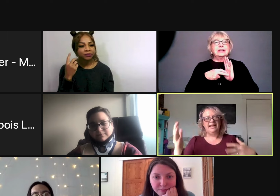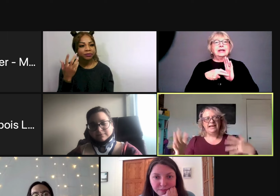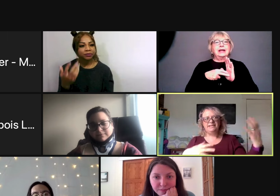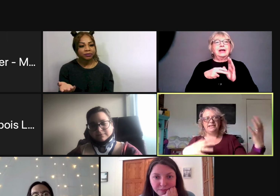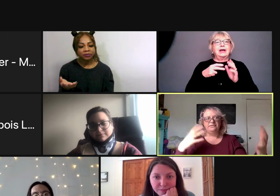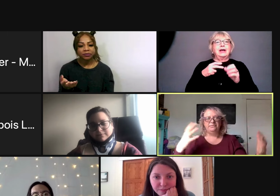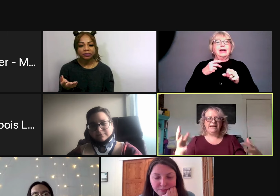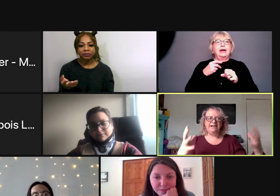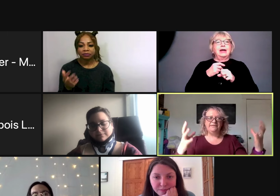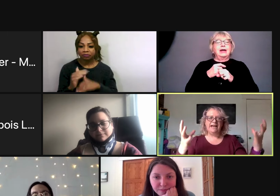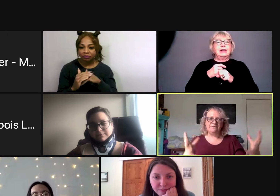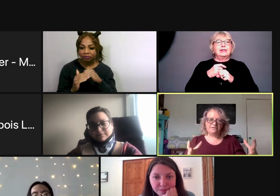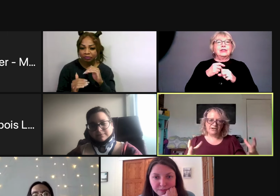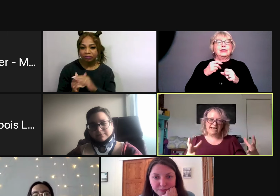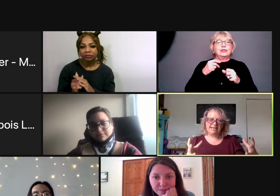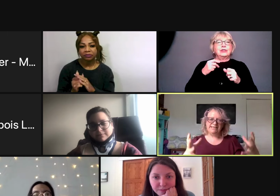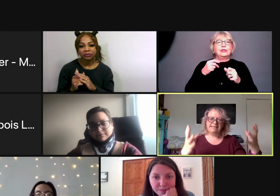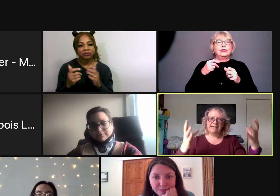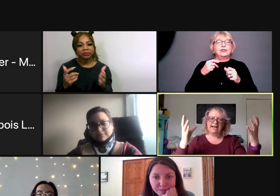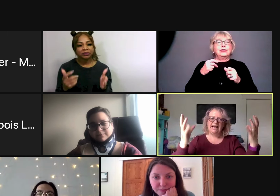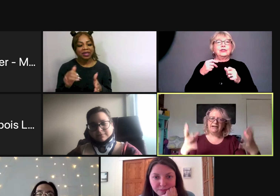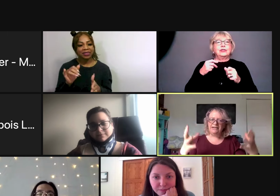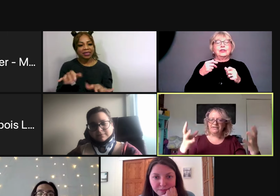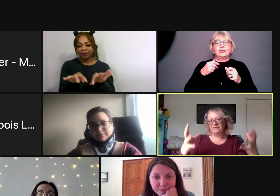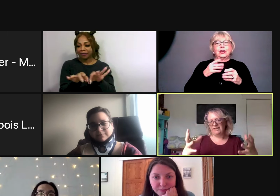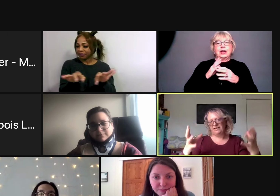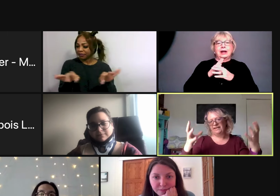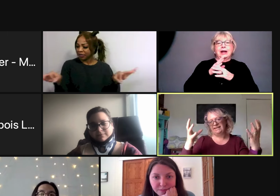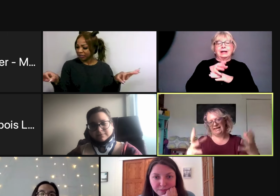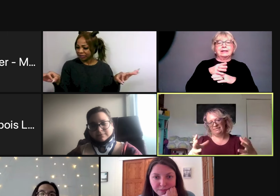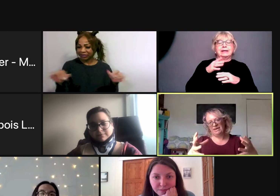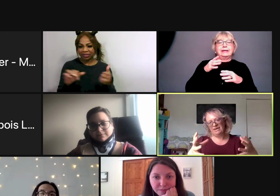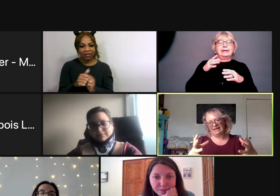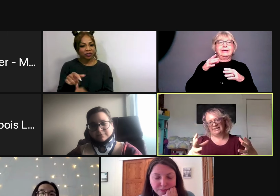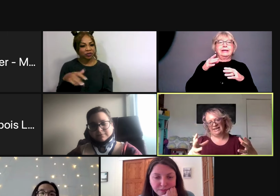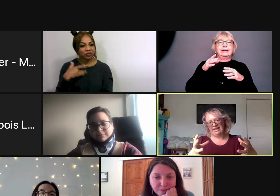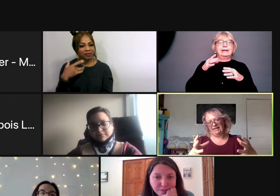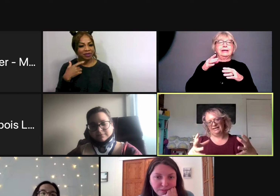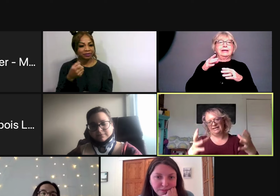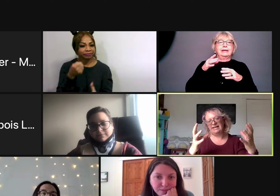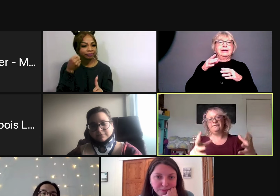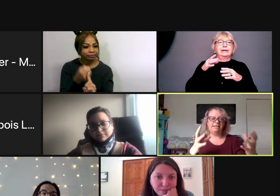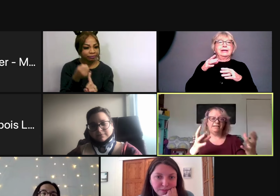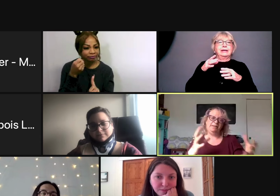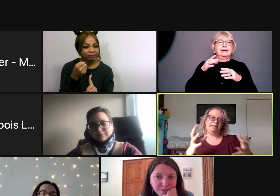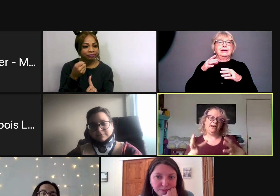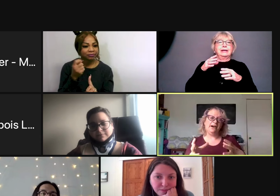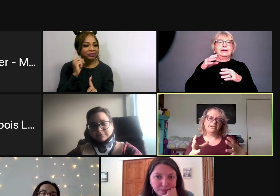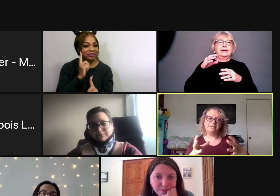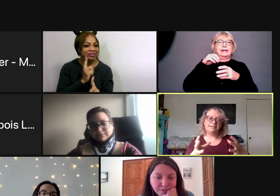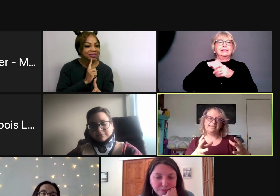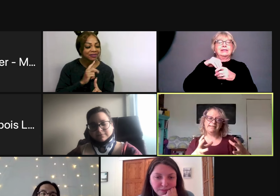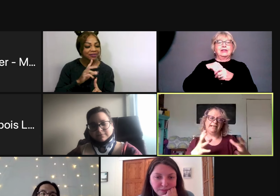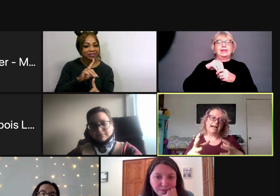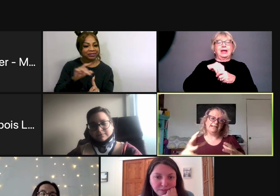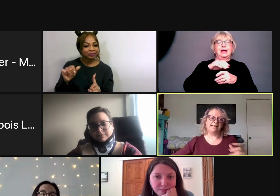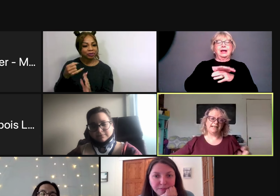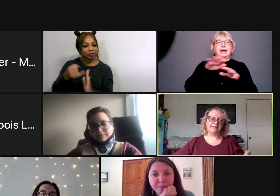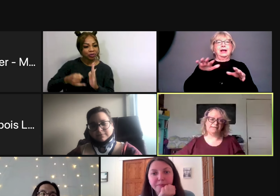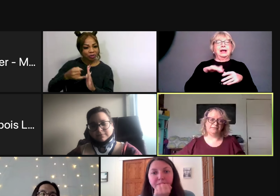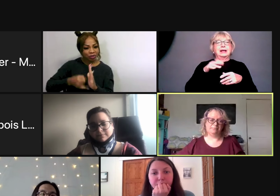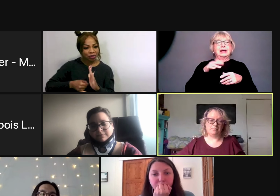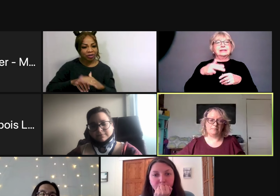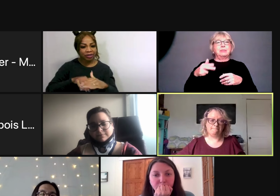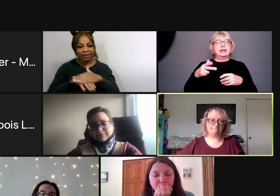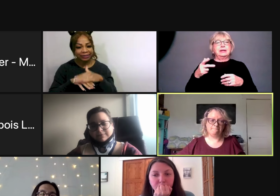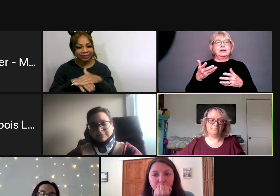donc rentrer dans le cadre donc comment est-ce qu'on sent que ça